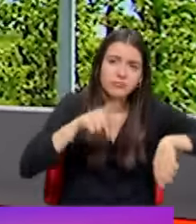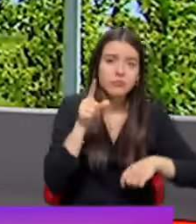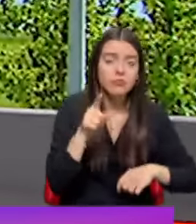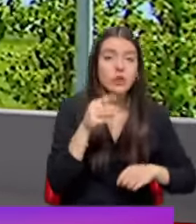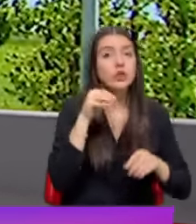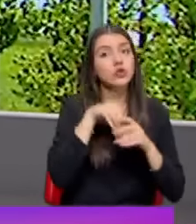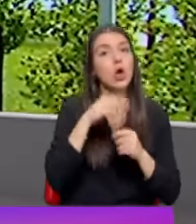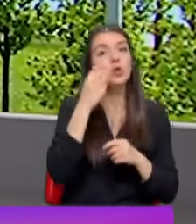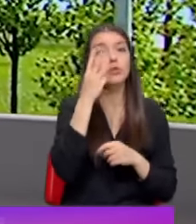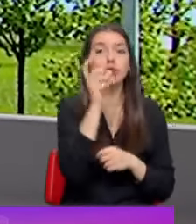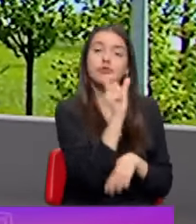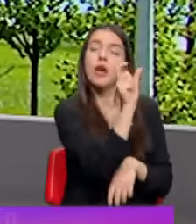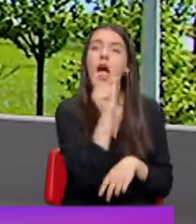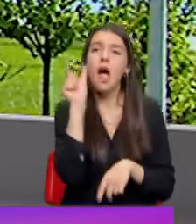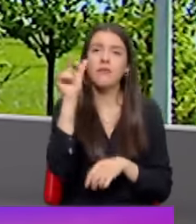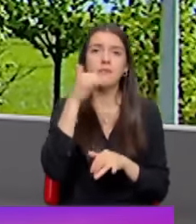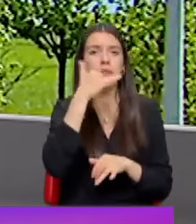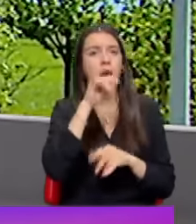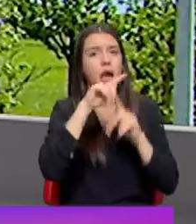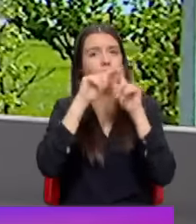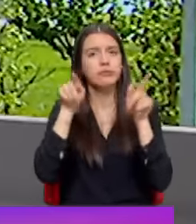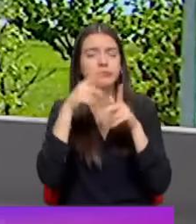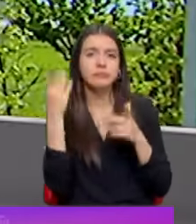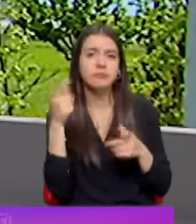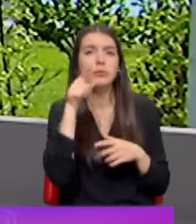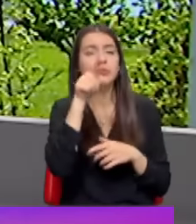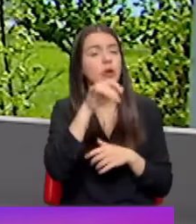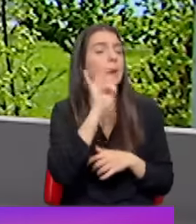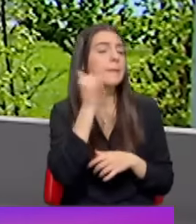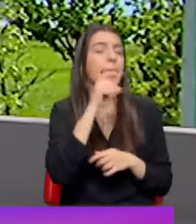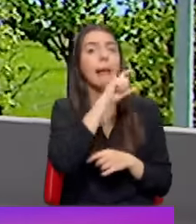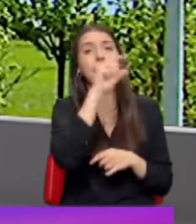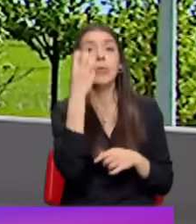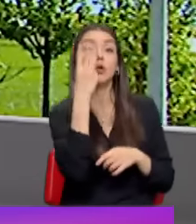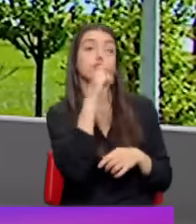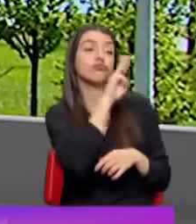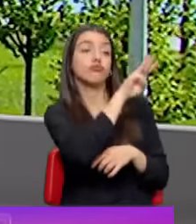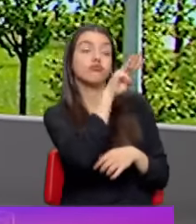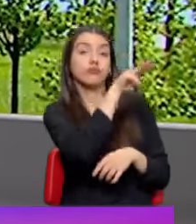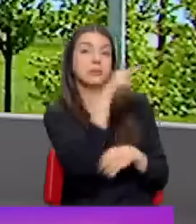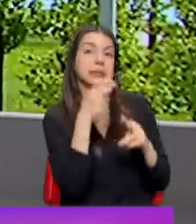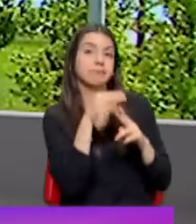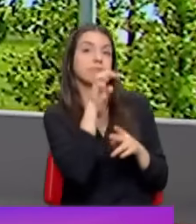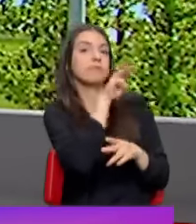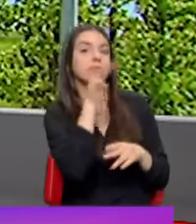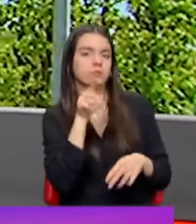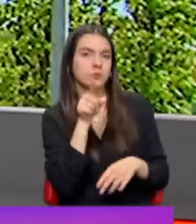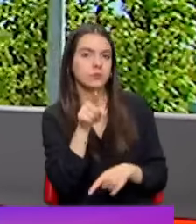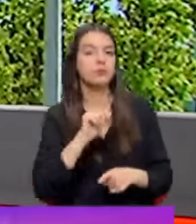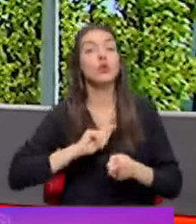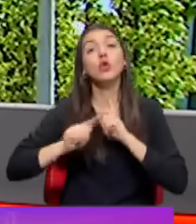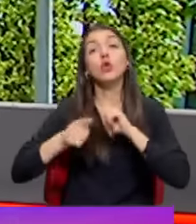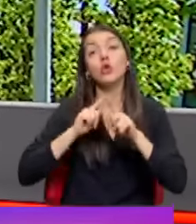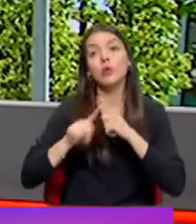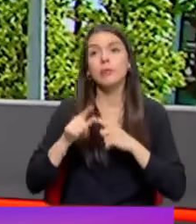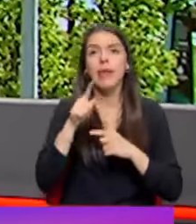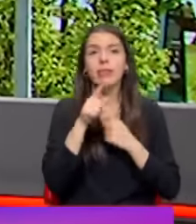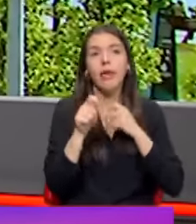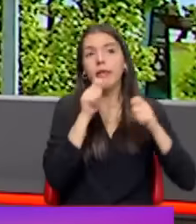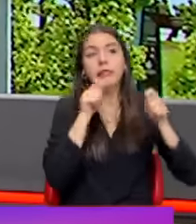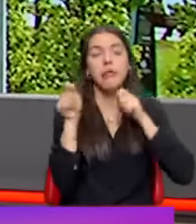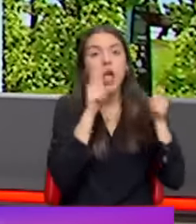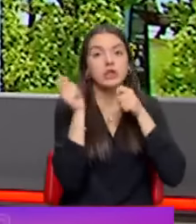harfli marketler meselesi başladı. Bu marketlerle biliyorsunuz hükümet arasında bir takım gergin atışmalar